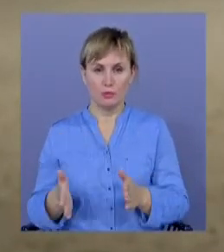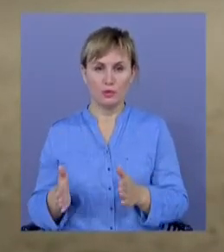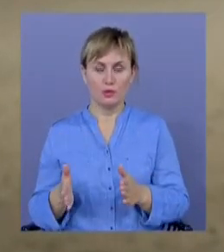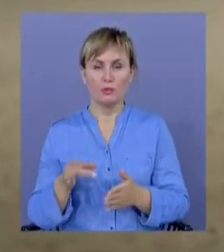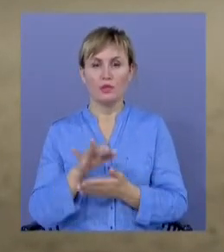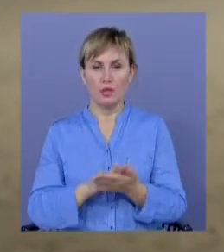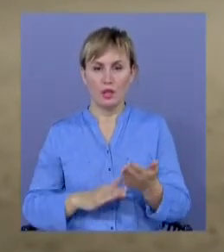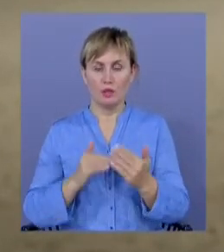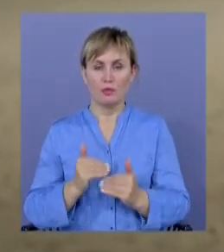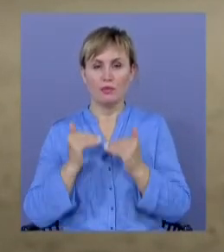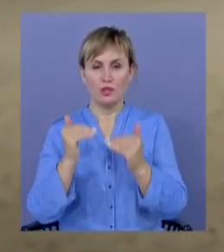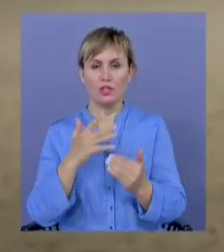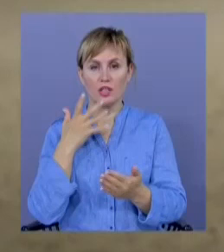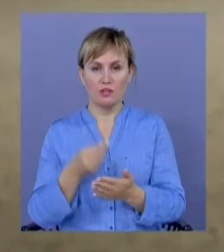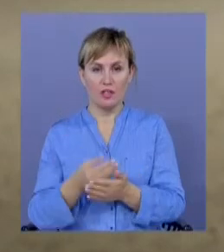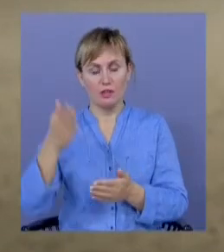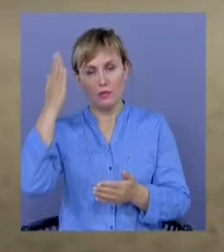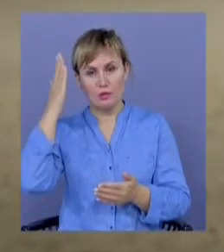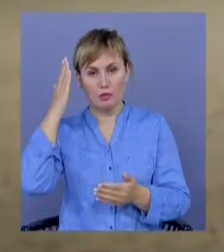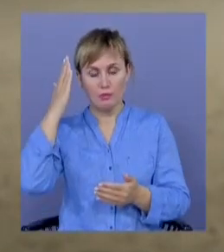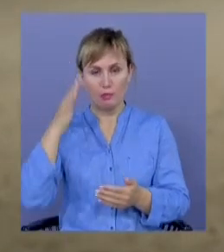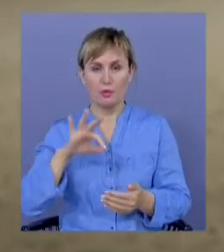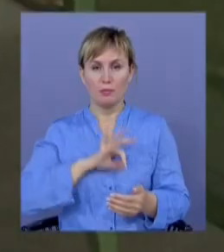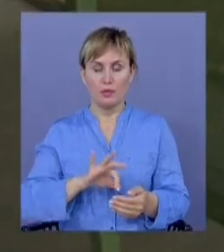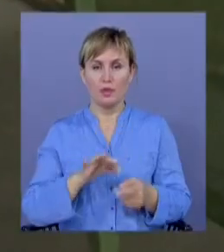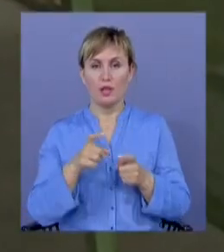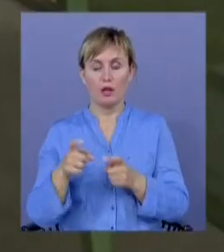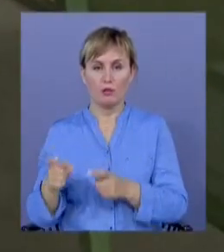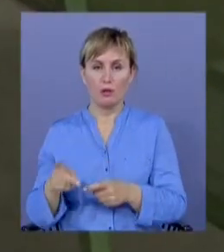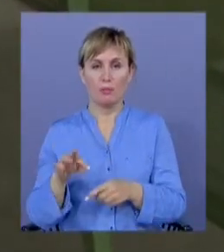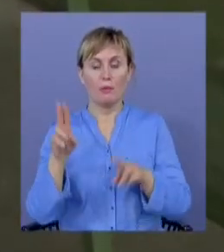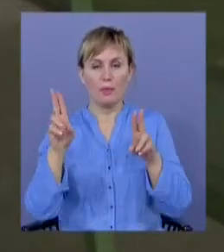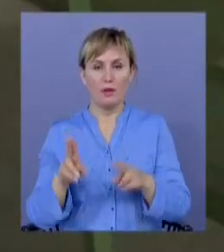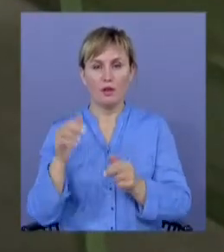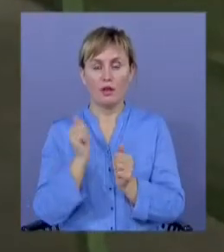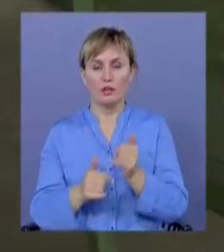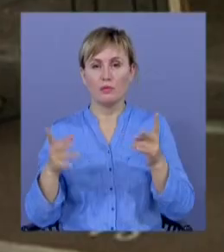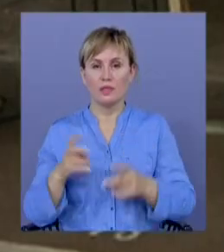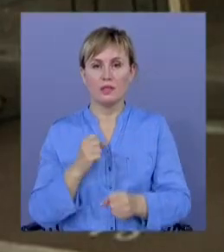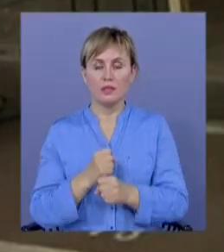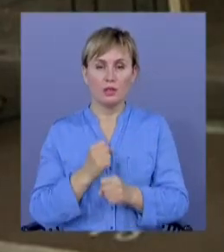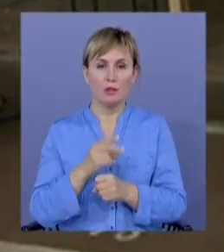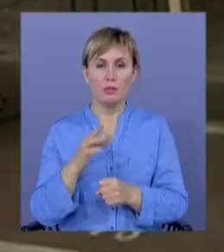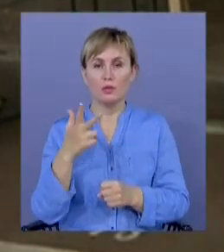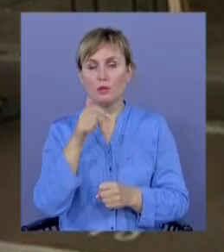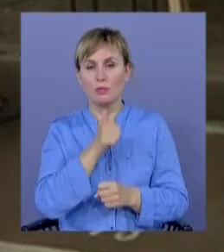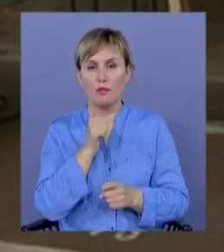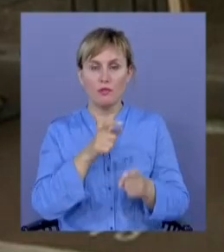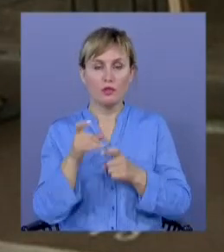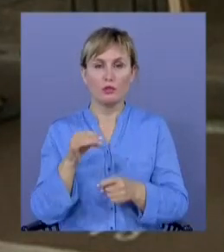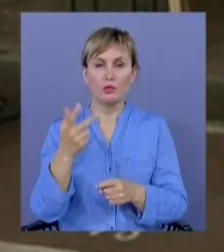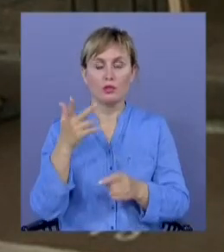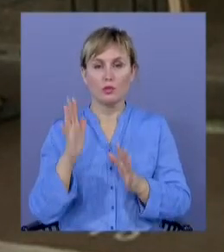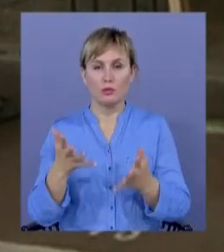и дальше повышать свои, значит, способности, значит, применения оружия. По правилам, каждому необходимо сделать по 3 пробных выстрела. Еще 3